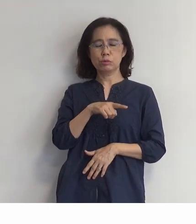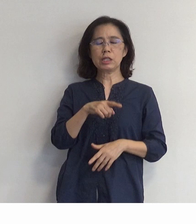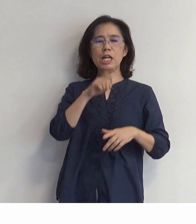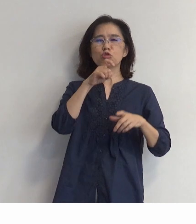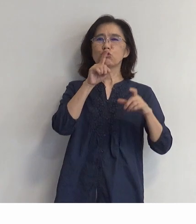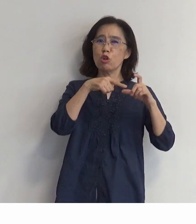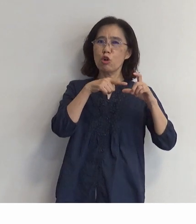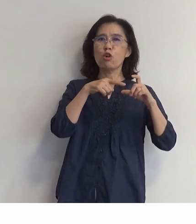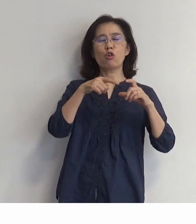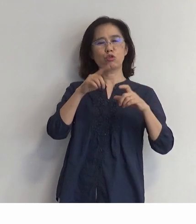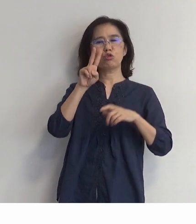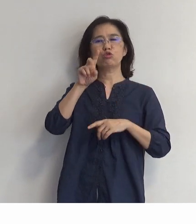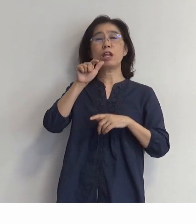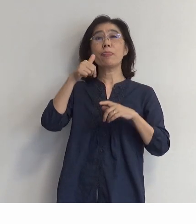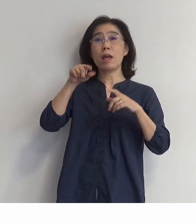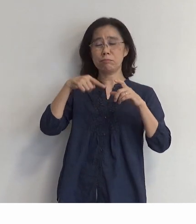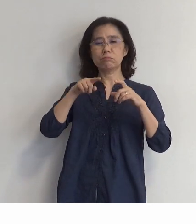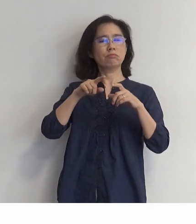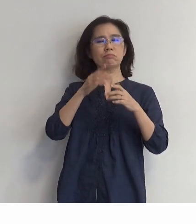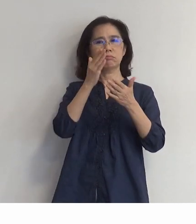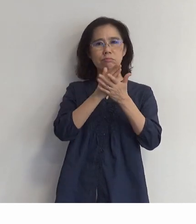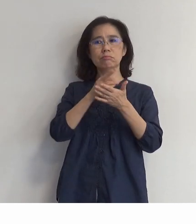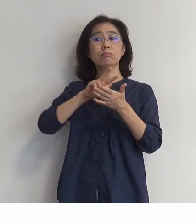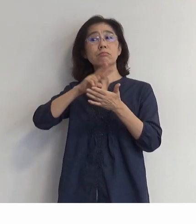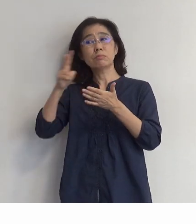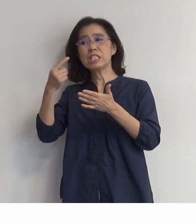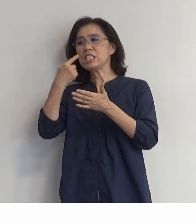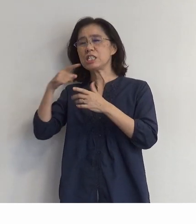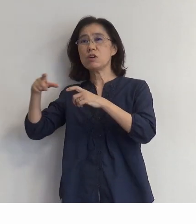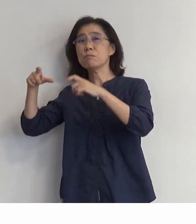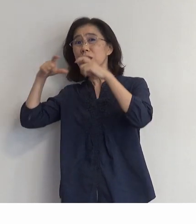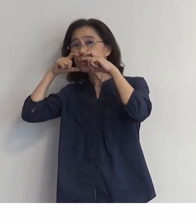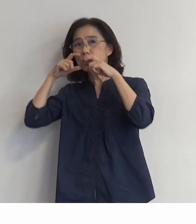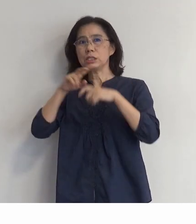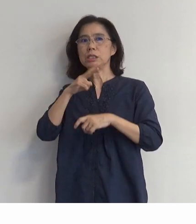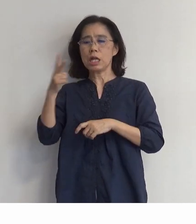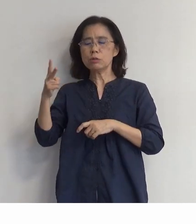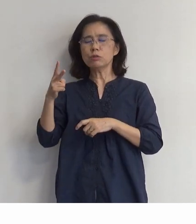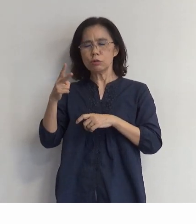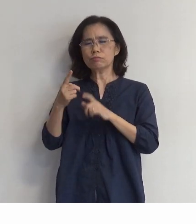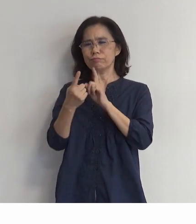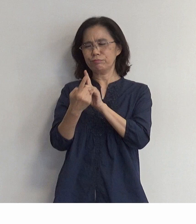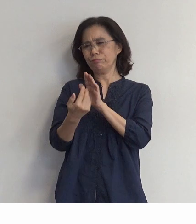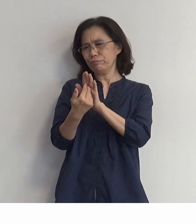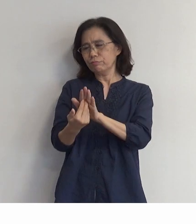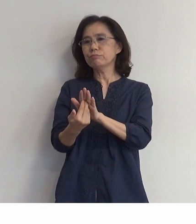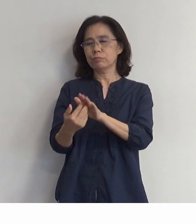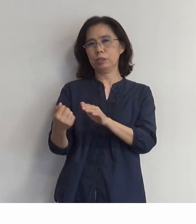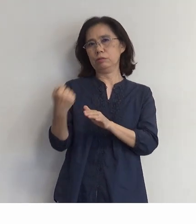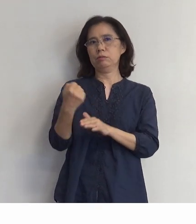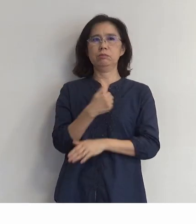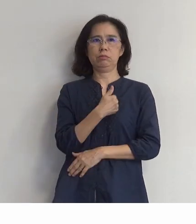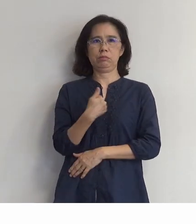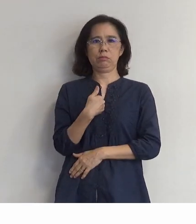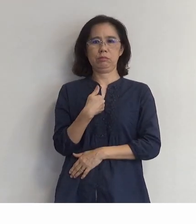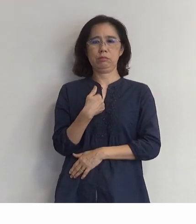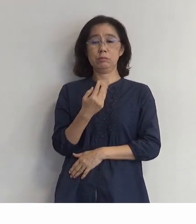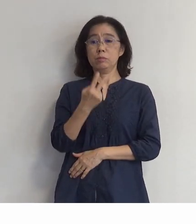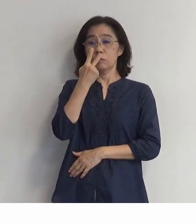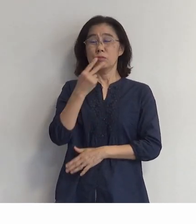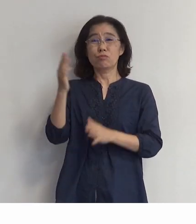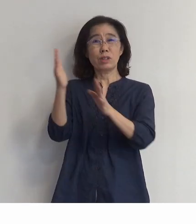をされている方は不織布マスクに変えると対策の強化になります。換気はどうでしょう